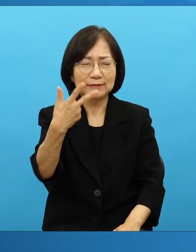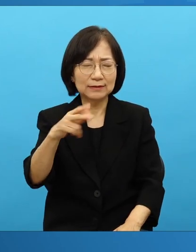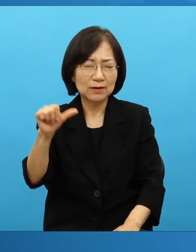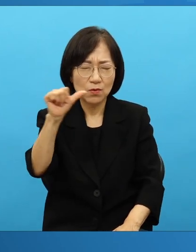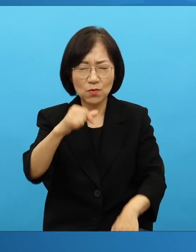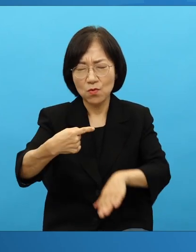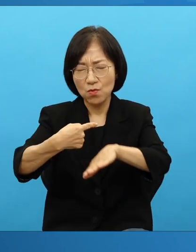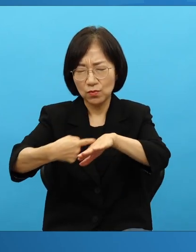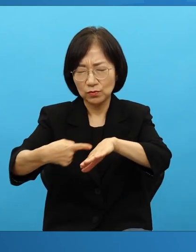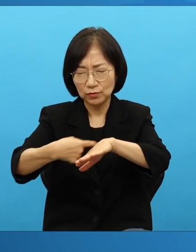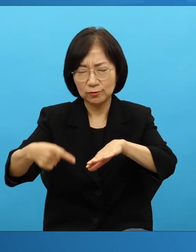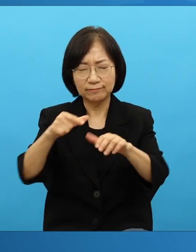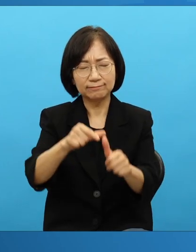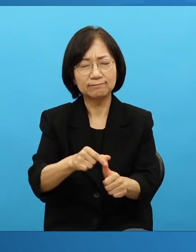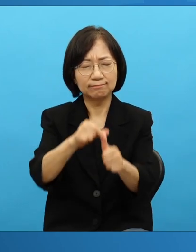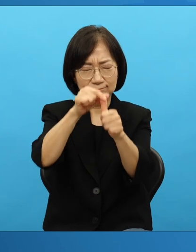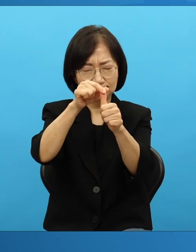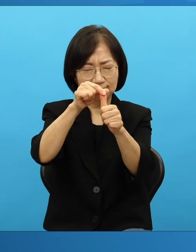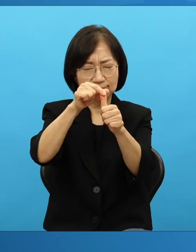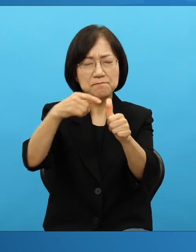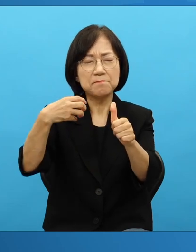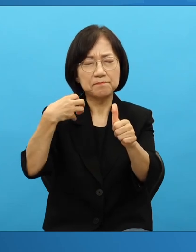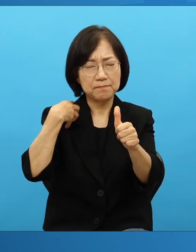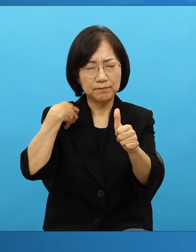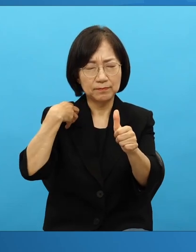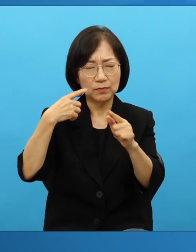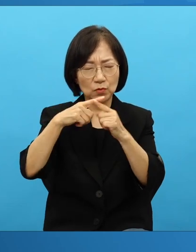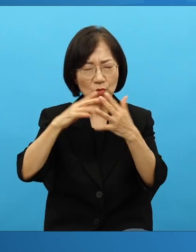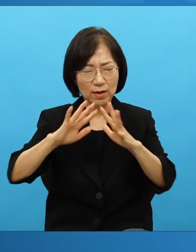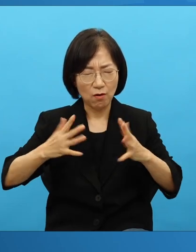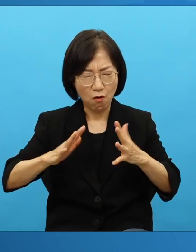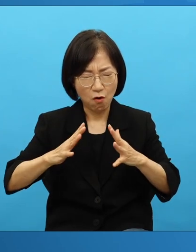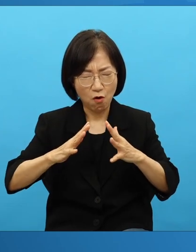성전이 건축되게 하옵소서.